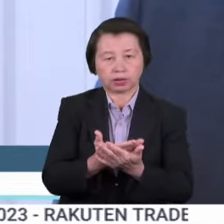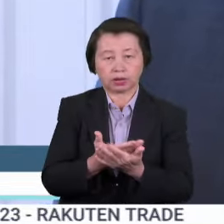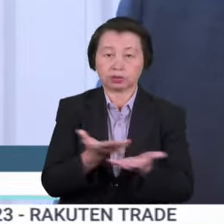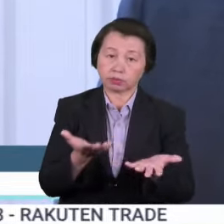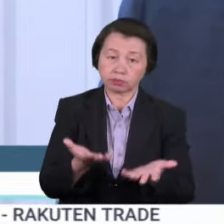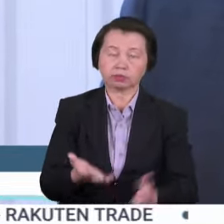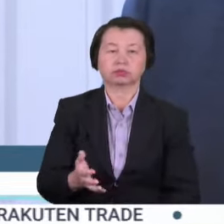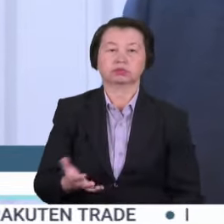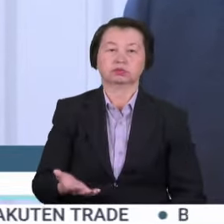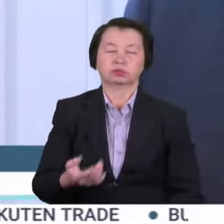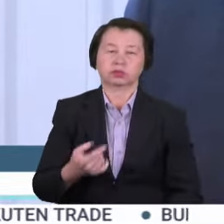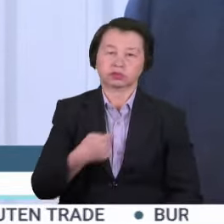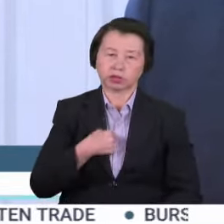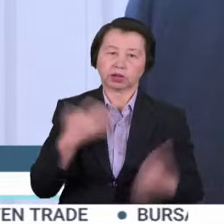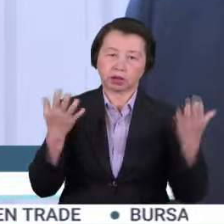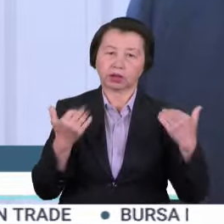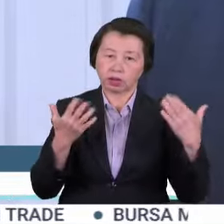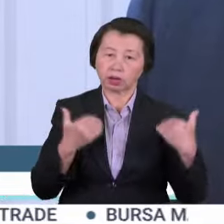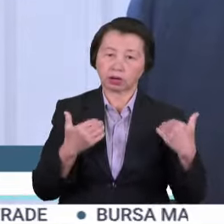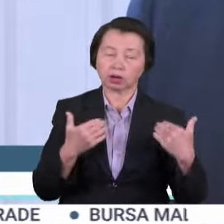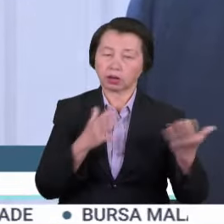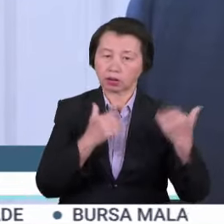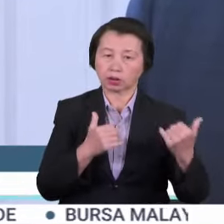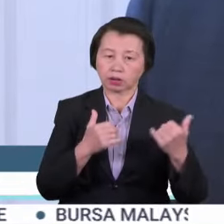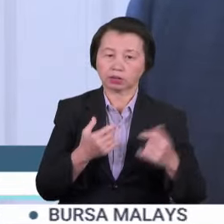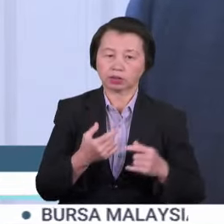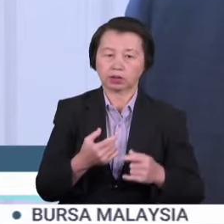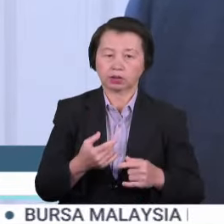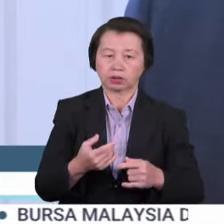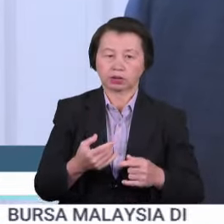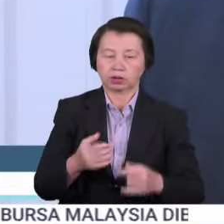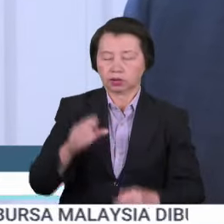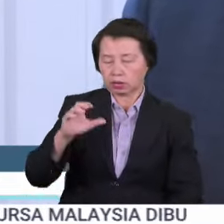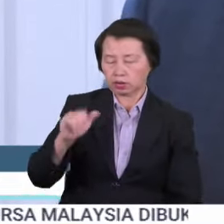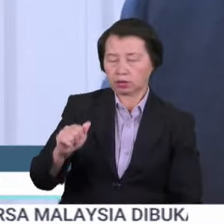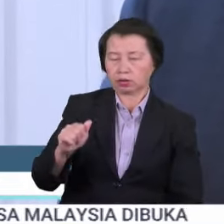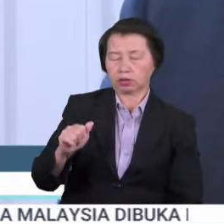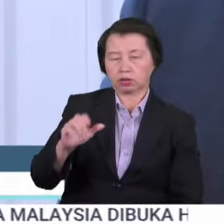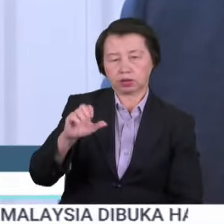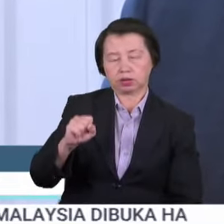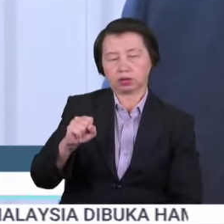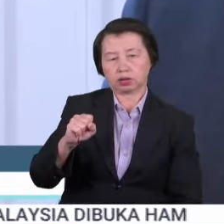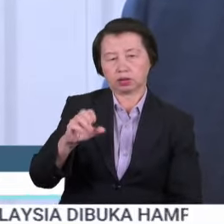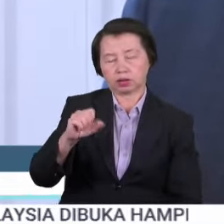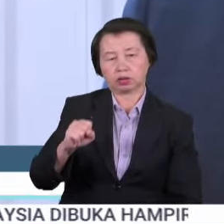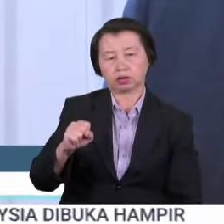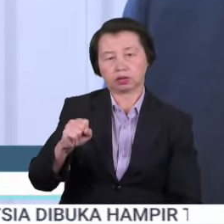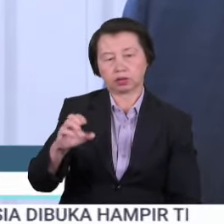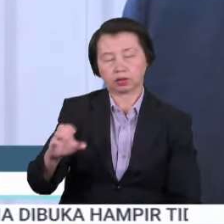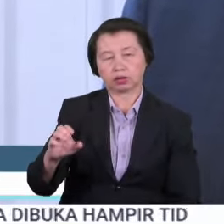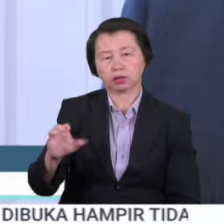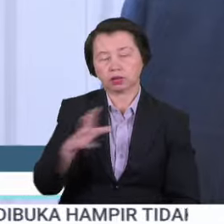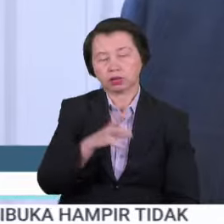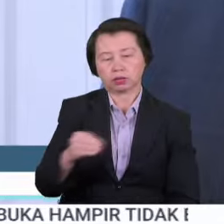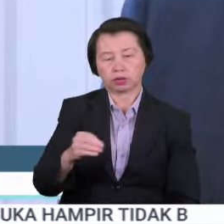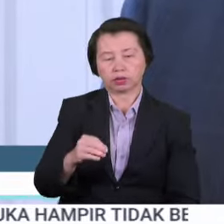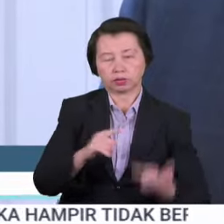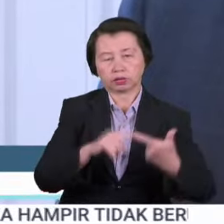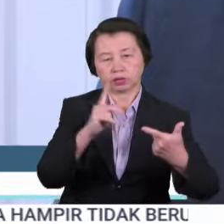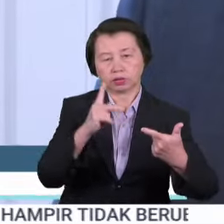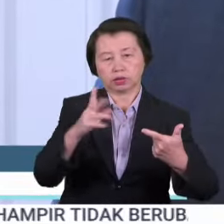Jadi saya harap dari pihak Cyber Security Malaysia dan juga Kementerian Komunikasi dan